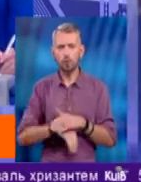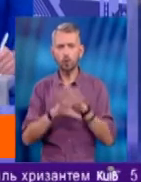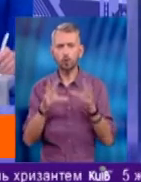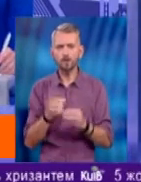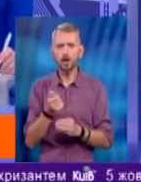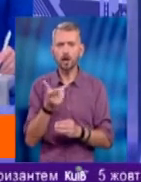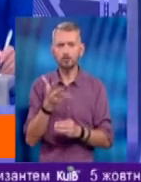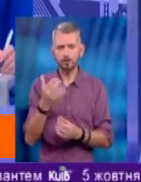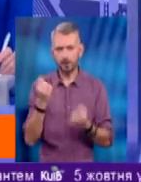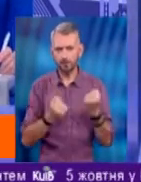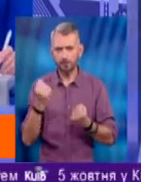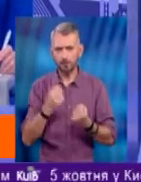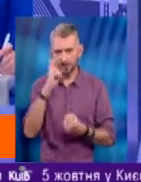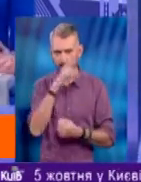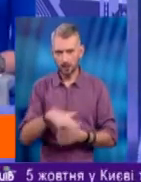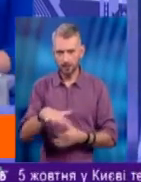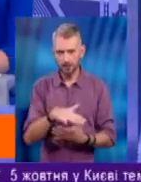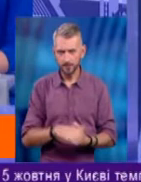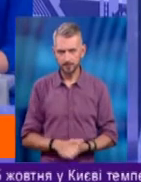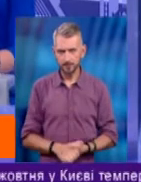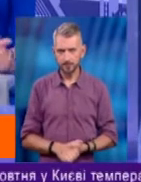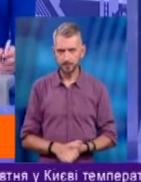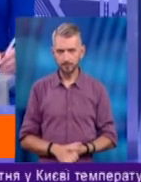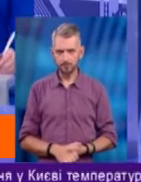общего количества автомобілів в стране.